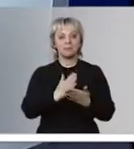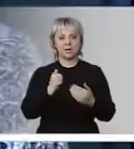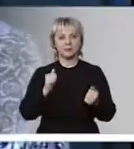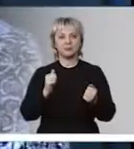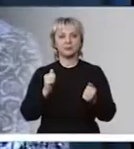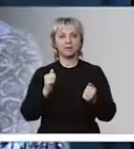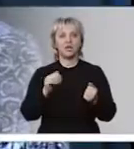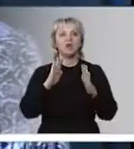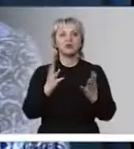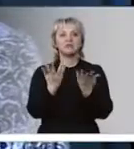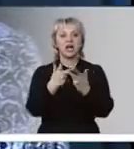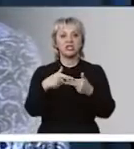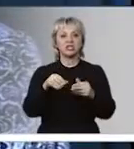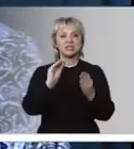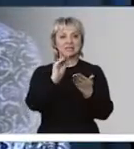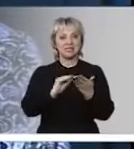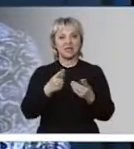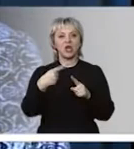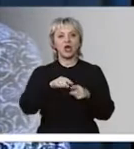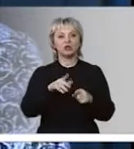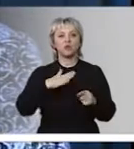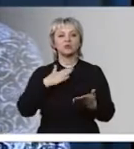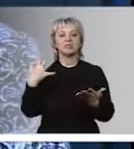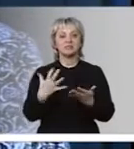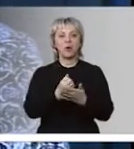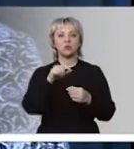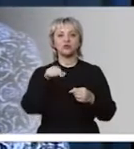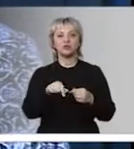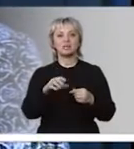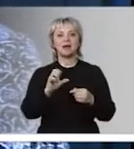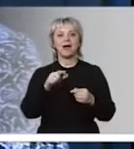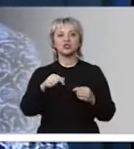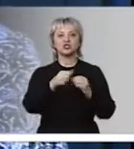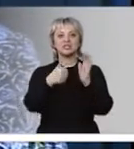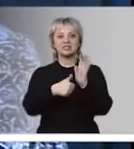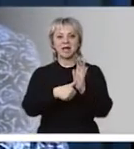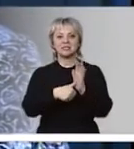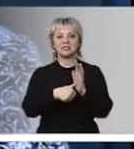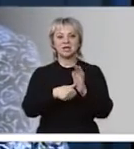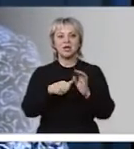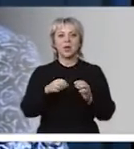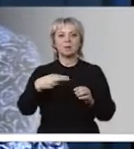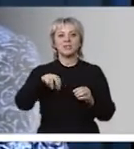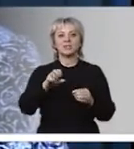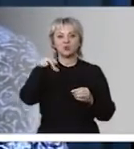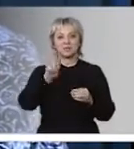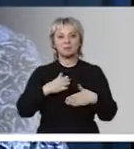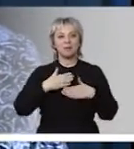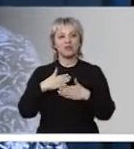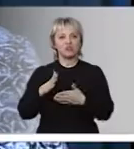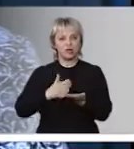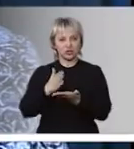имеем? Вот в количественном составе это у нас получается аж 16 мер социальной поддержки.